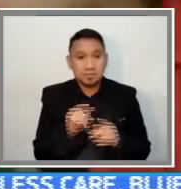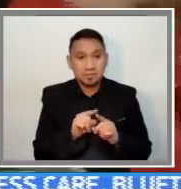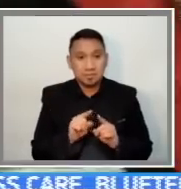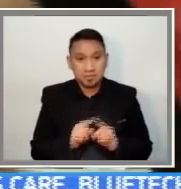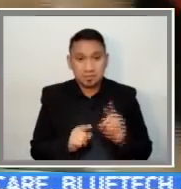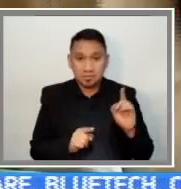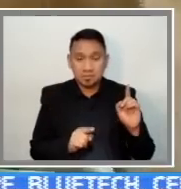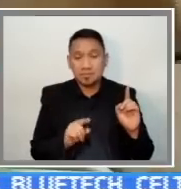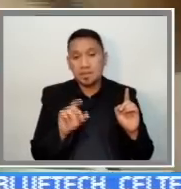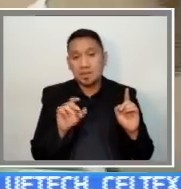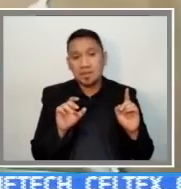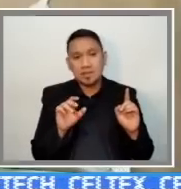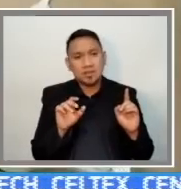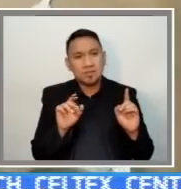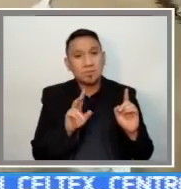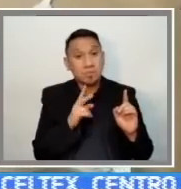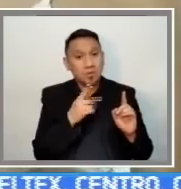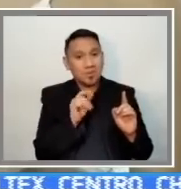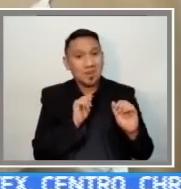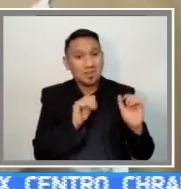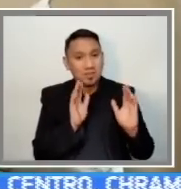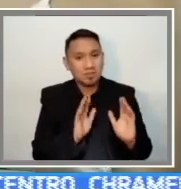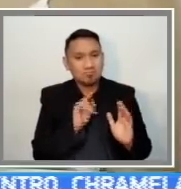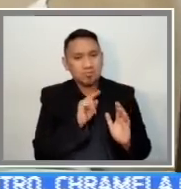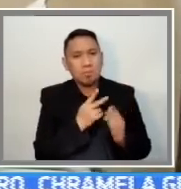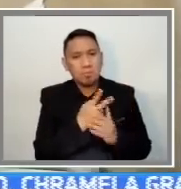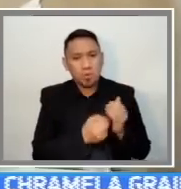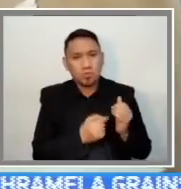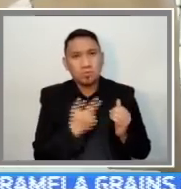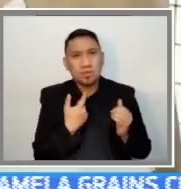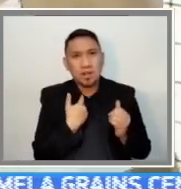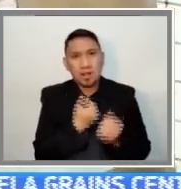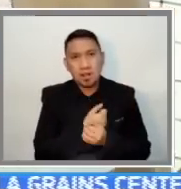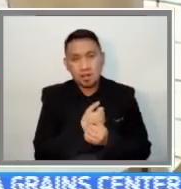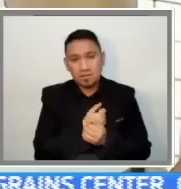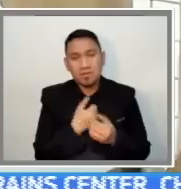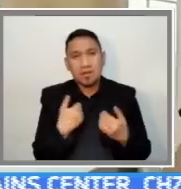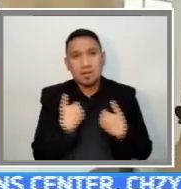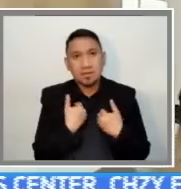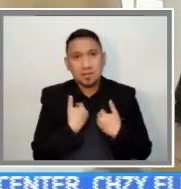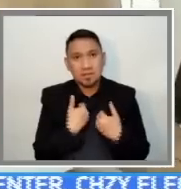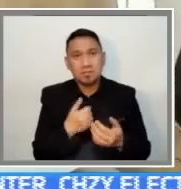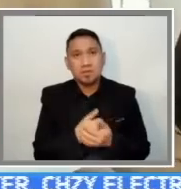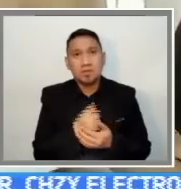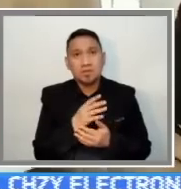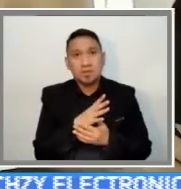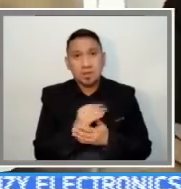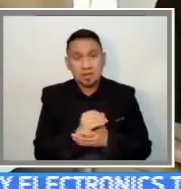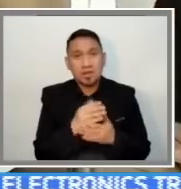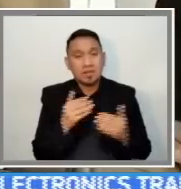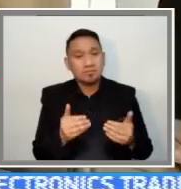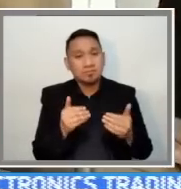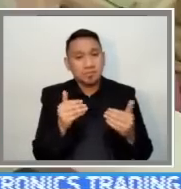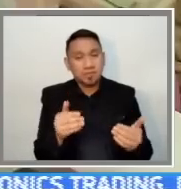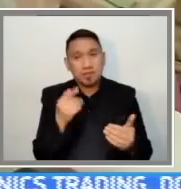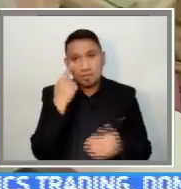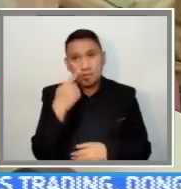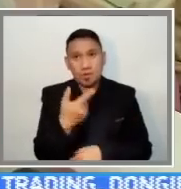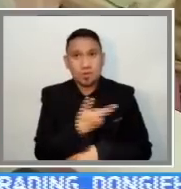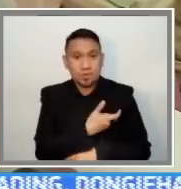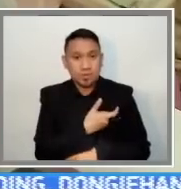Arnaiz. Pareho silang animal lovers, nag-aampo ng mga rescue at stray animals at nagsusulong sa pagbabakuna ng mga